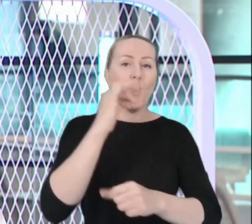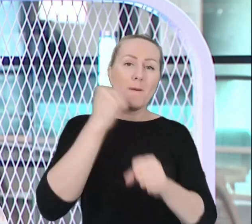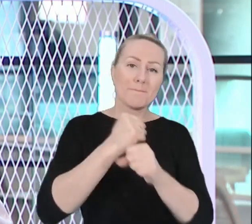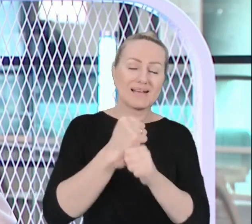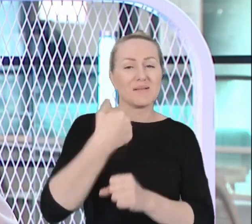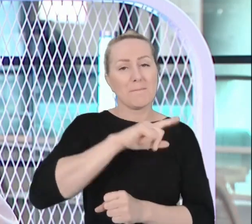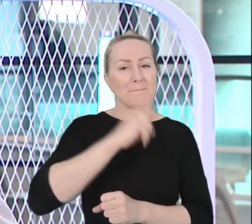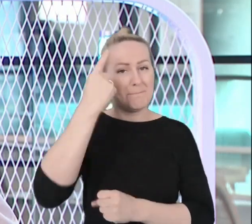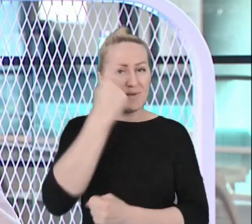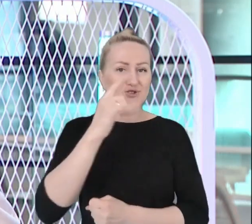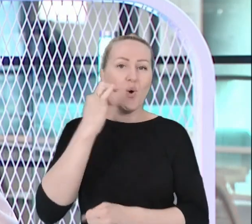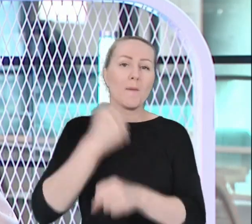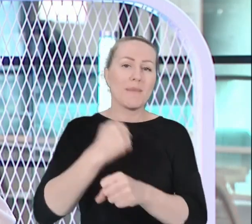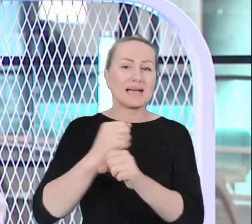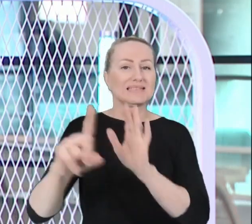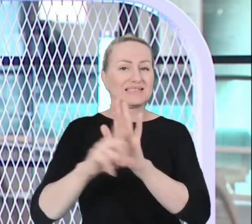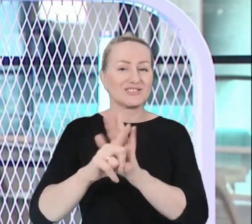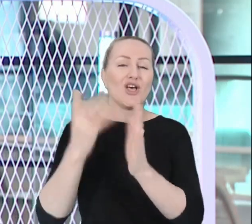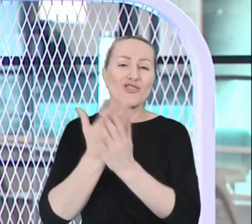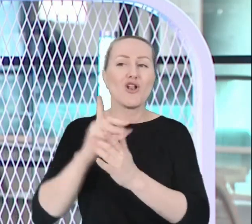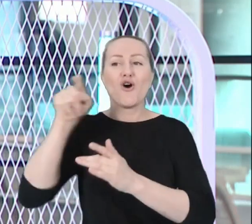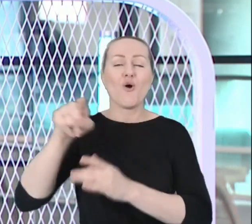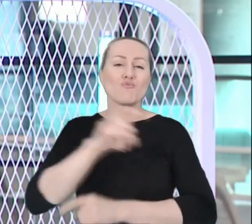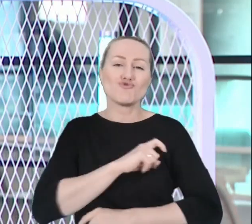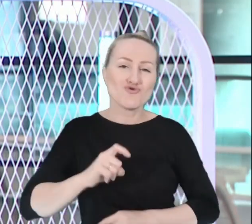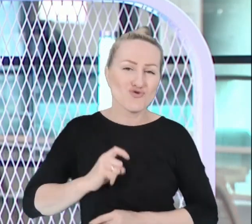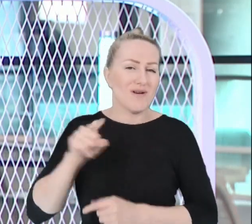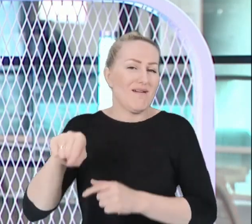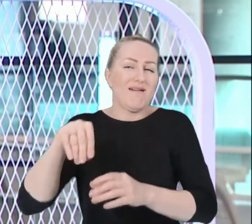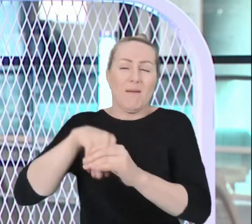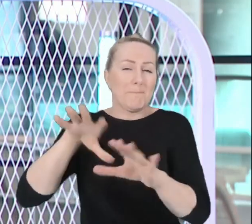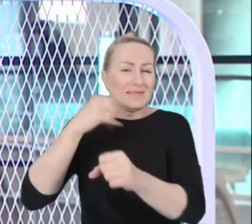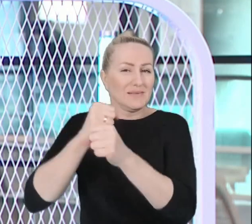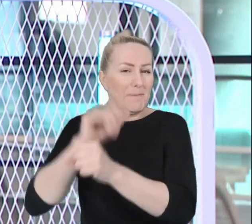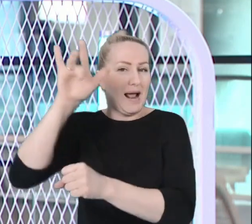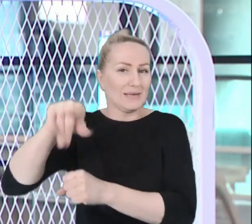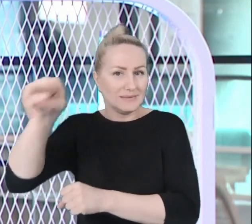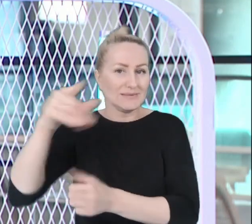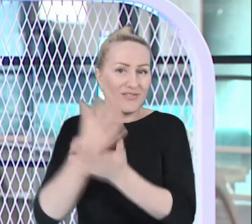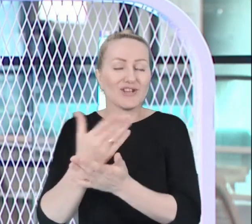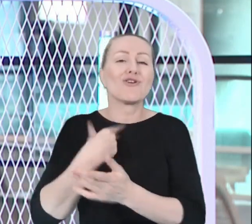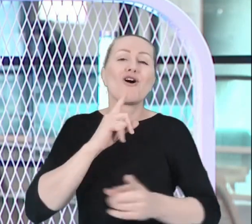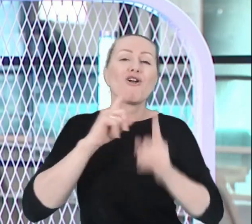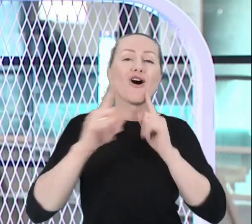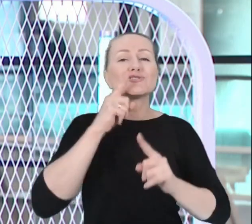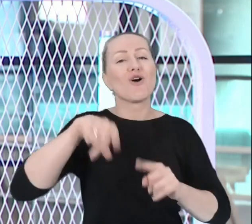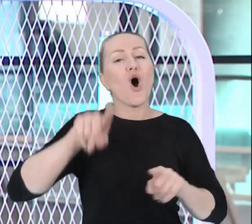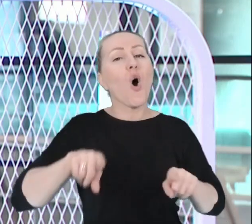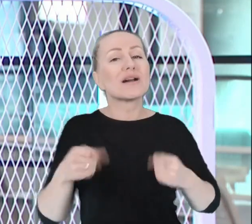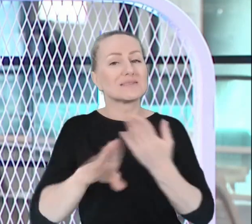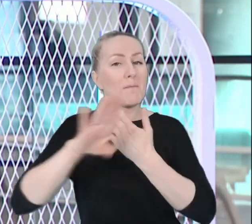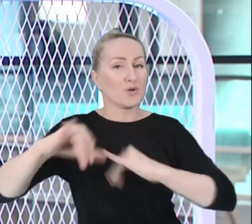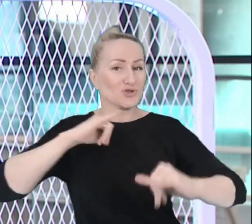godzinach, często przy biurku albo jeśli rozmawiamy tutaj o organizacjach pozarządowych, no to jednak jest